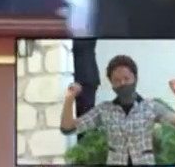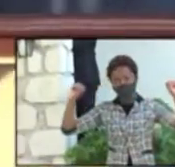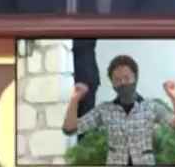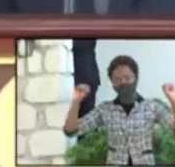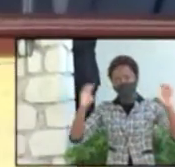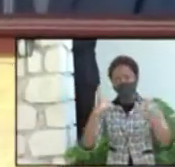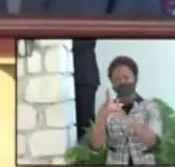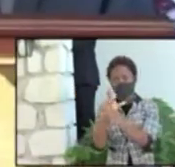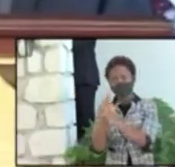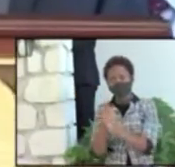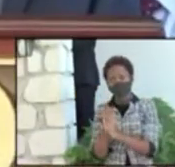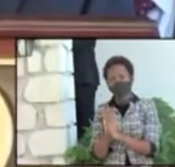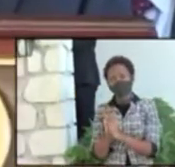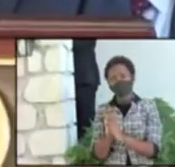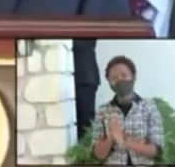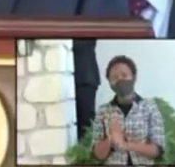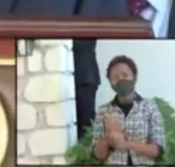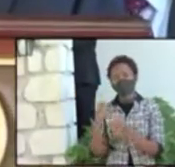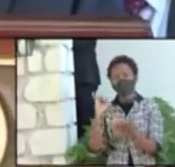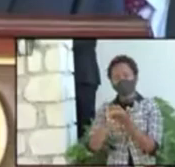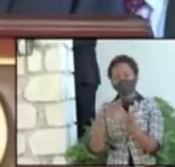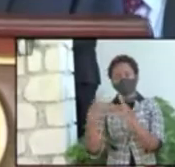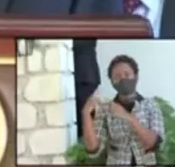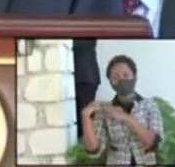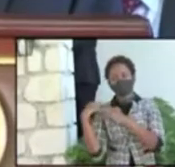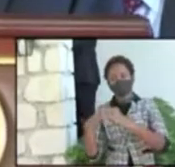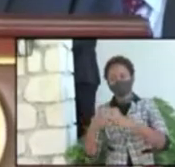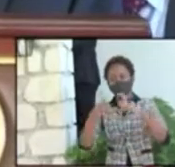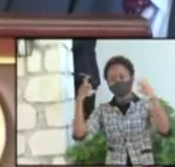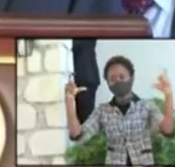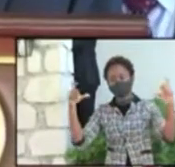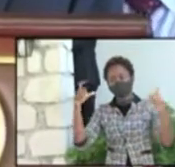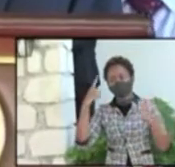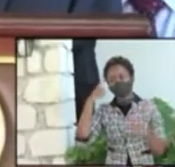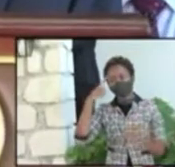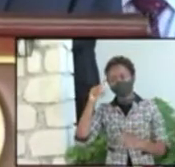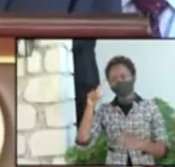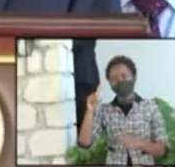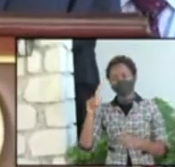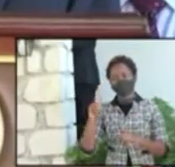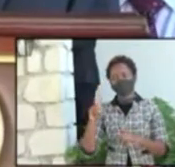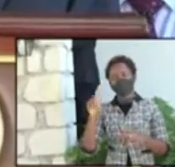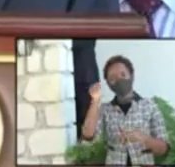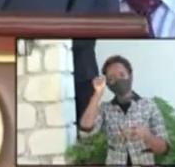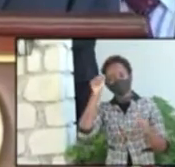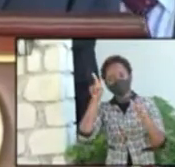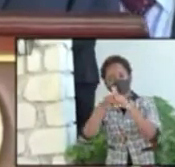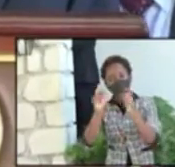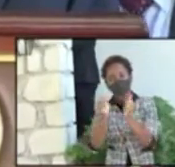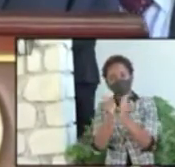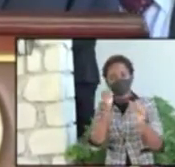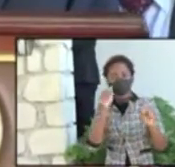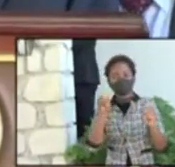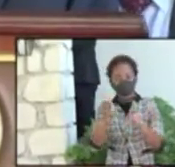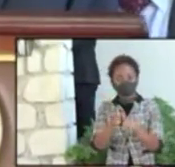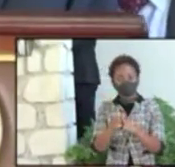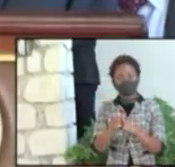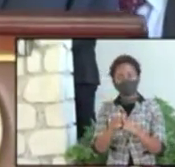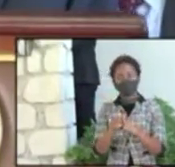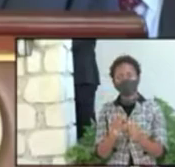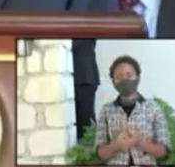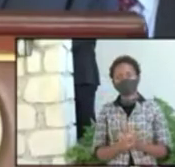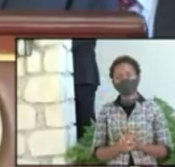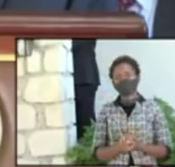président a pris l'initiative de lancer une grande campagne pour frère Axel. Frère